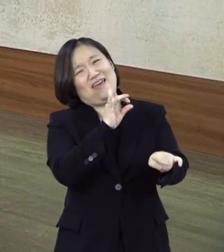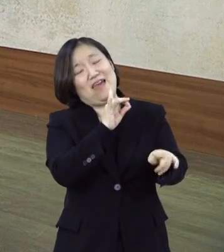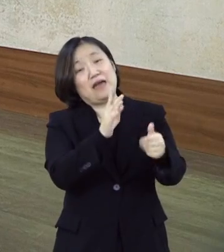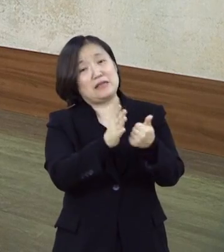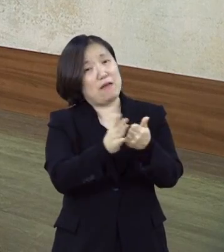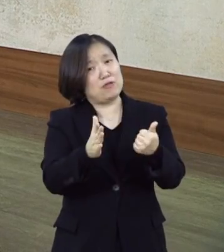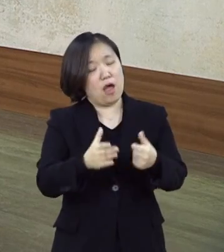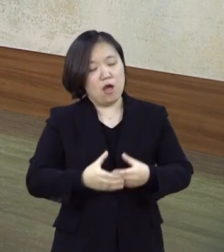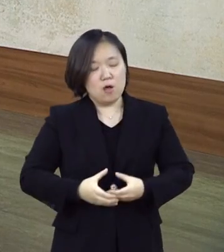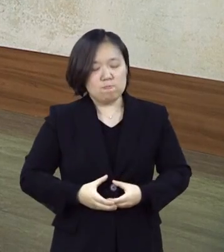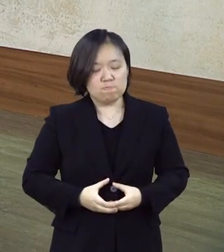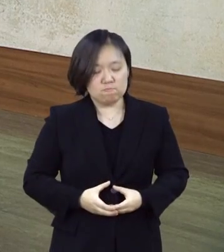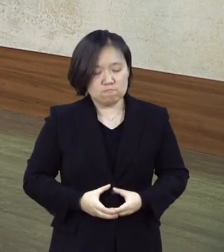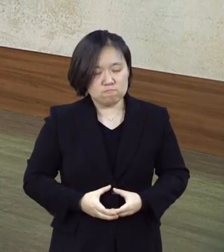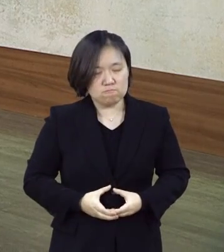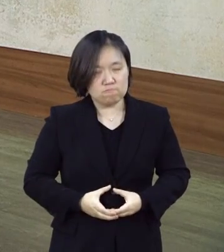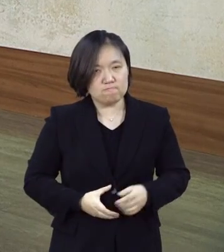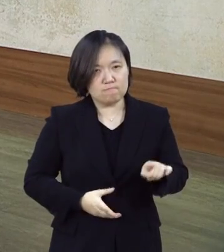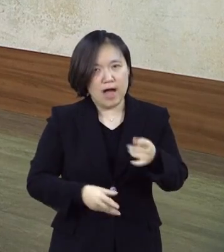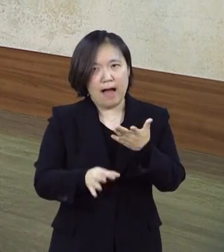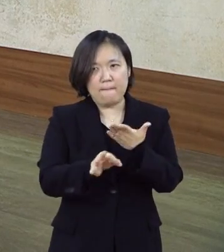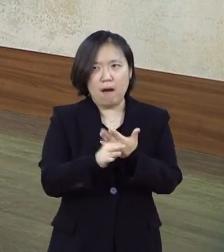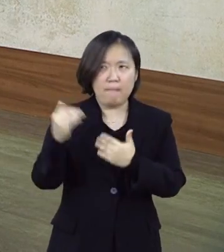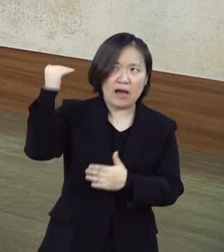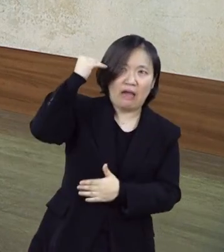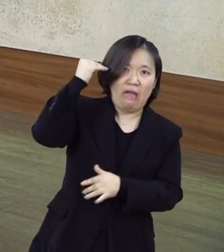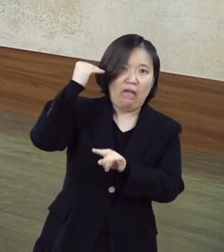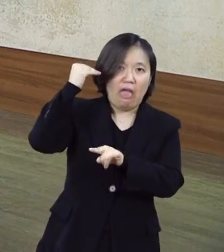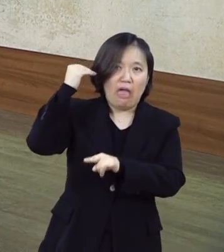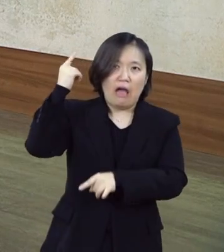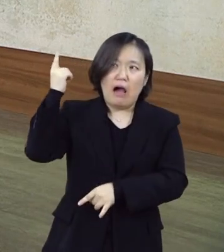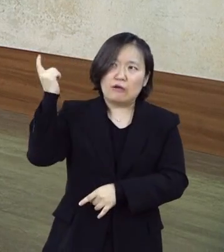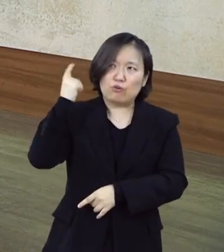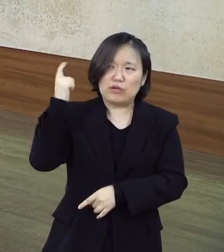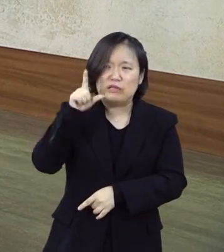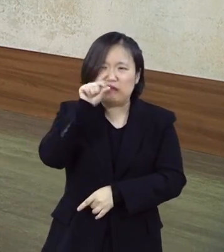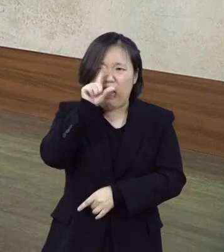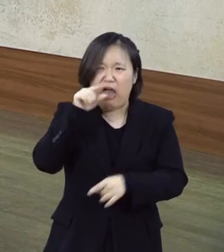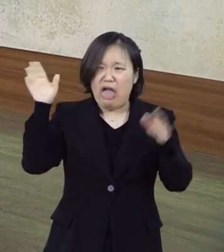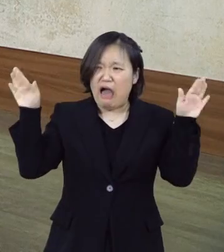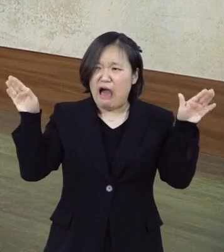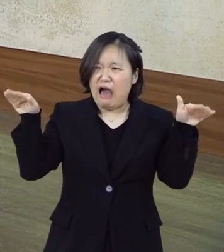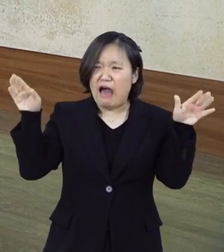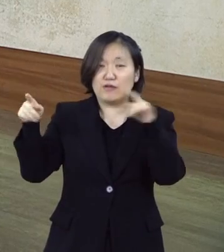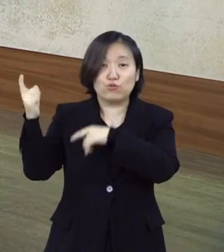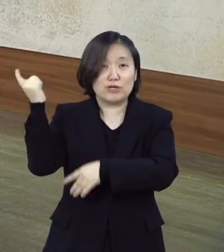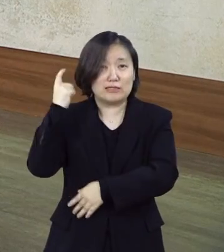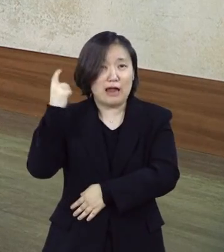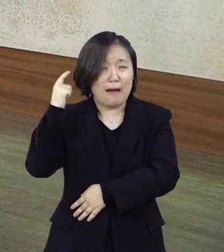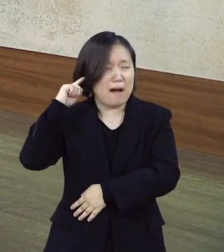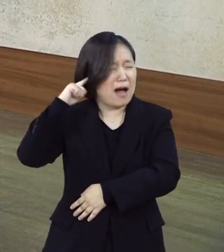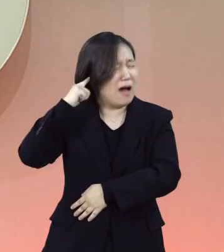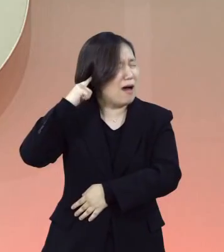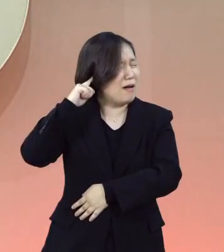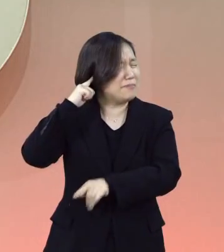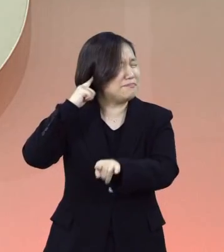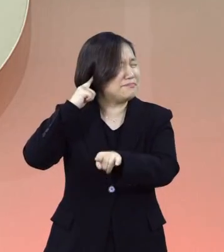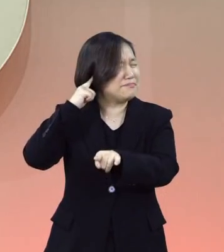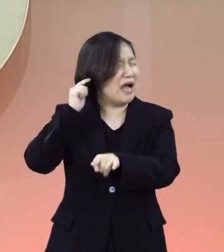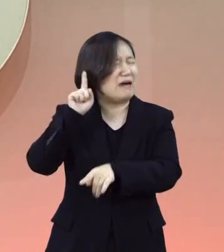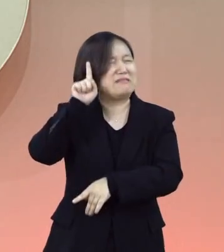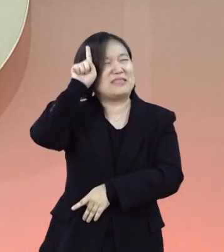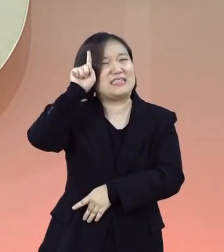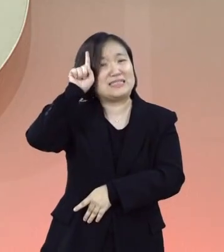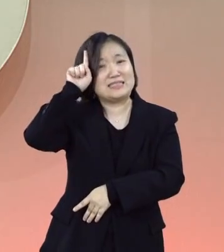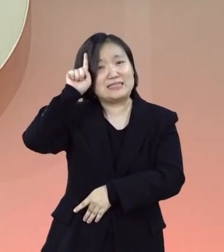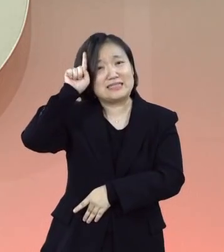고요한 상태에 들어가려고만 하면 새들이 짹짹짹짹 짹짹짹짹 짹짹짹짹 하니까